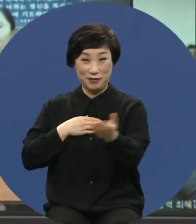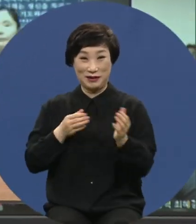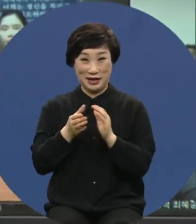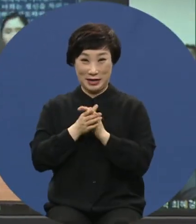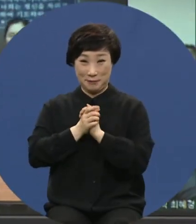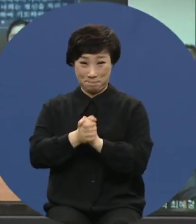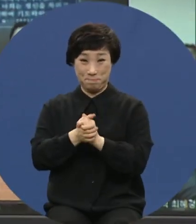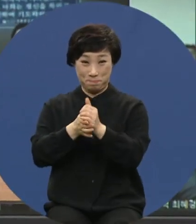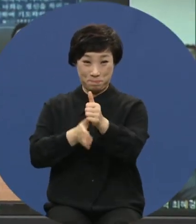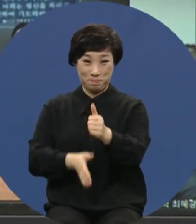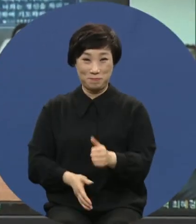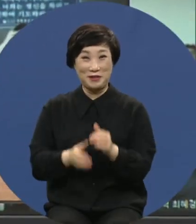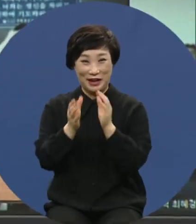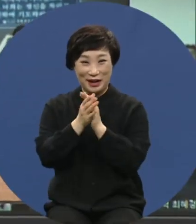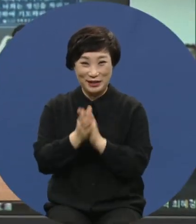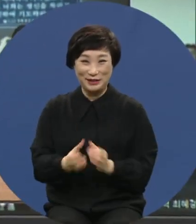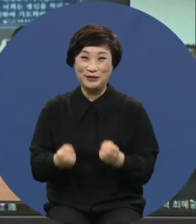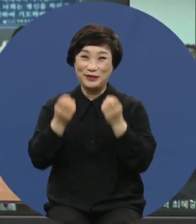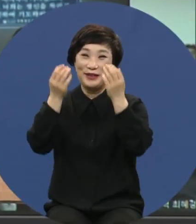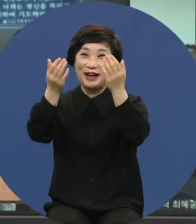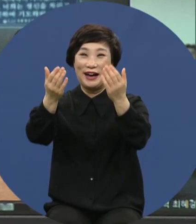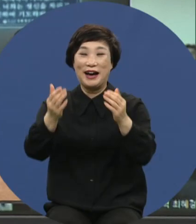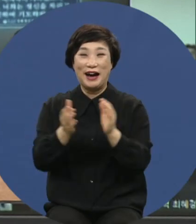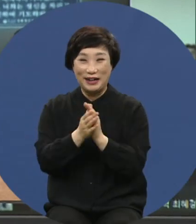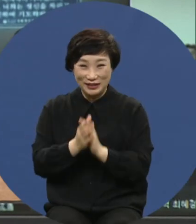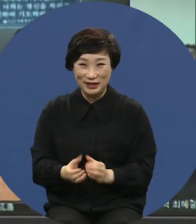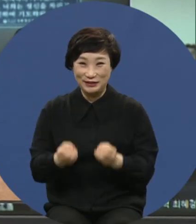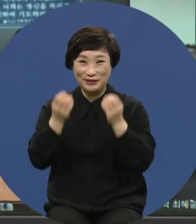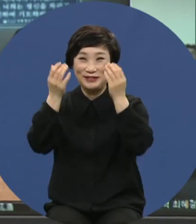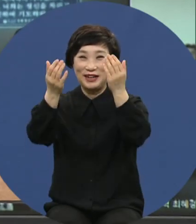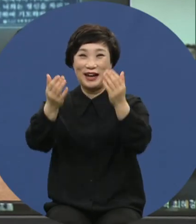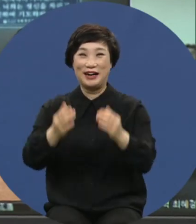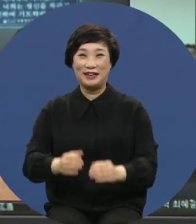합시다. 할렐루야, 할렐루야,